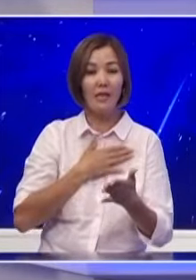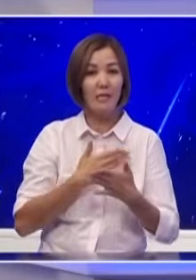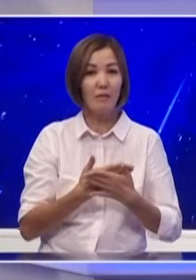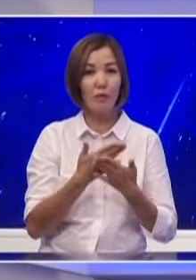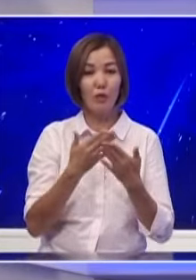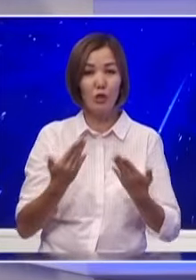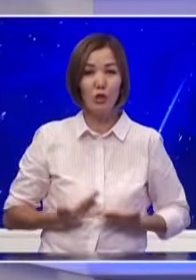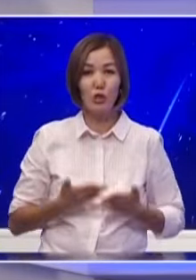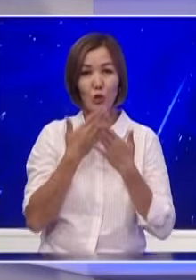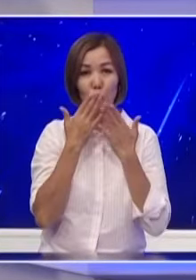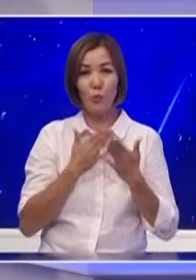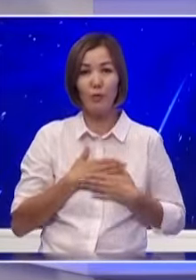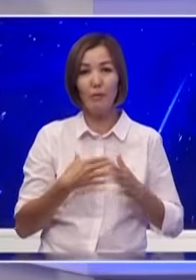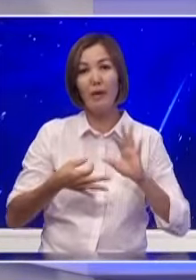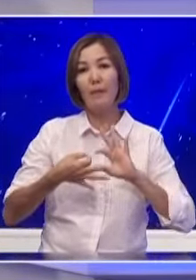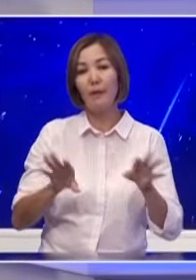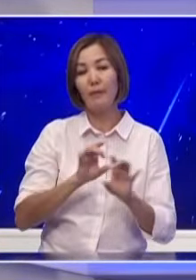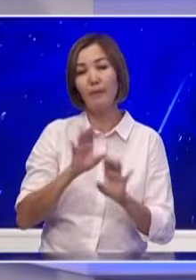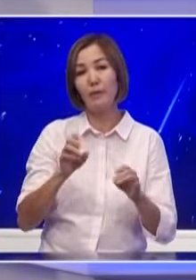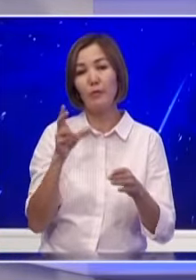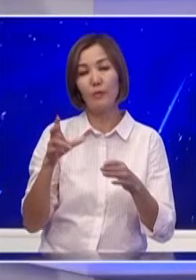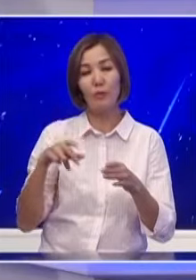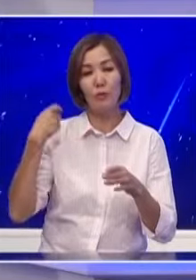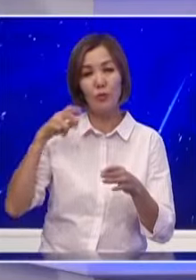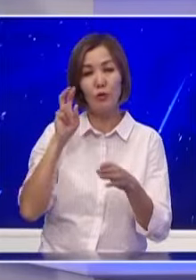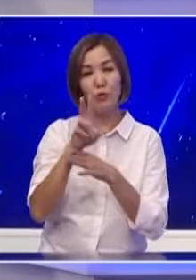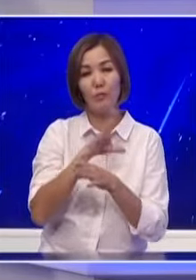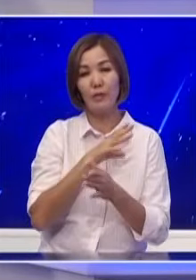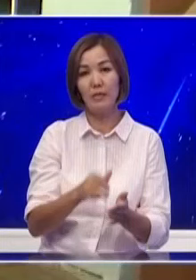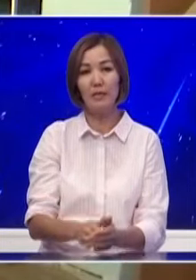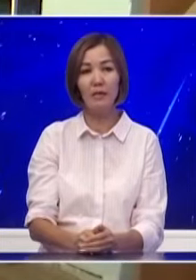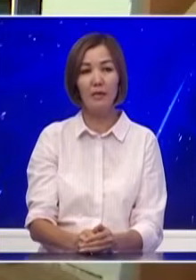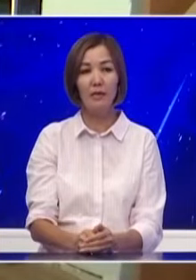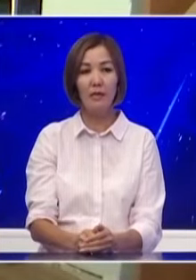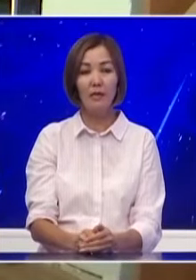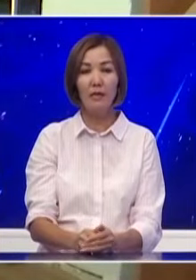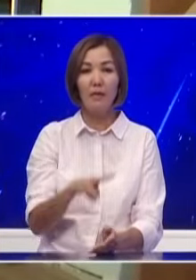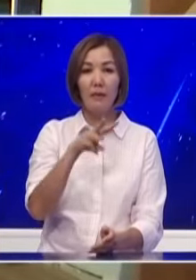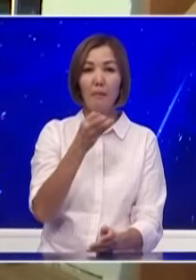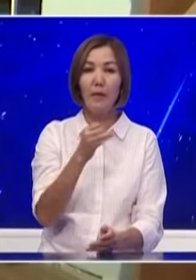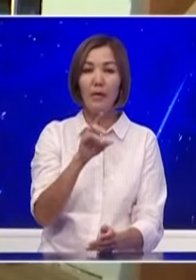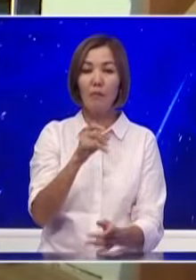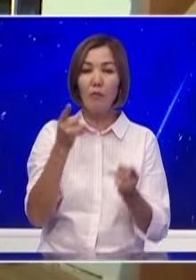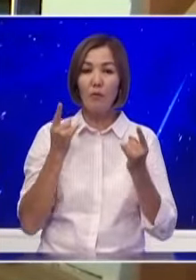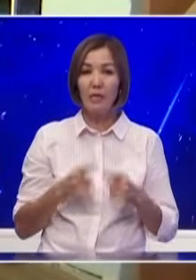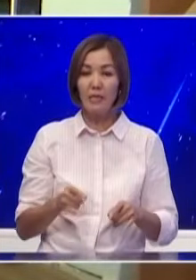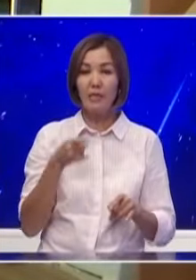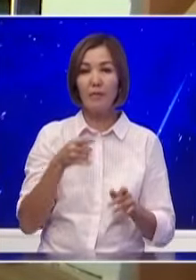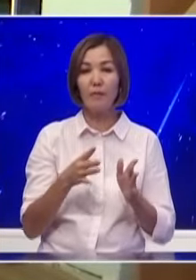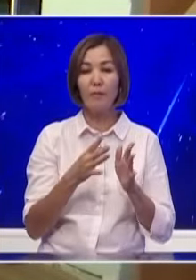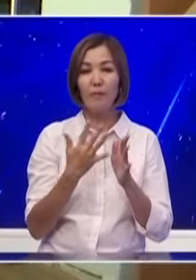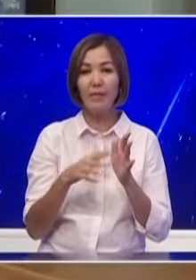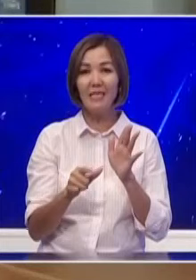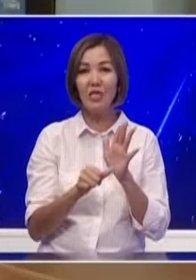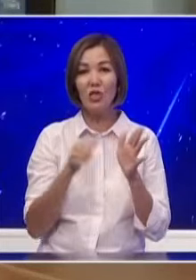жизнелюбия Мирамгуль Жабиева поделилась с нашей съемочной группой. Мирамгуль Жабиева родилась в 1956